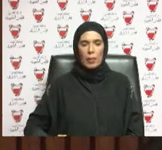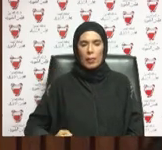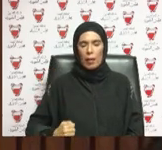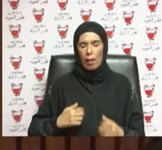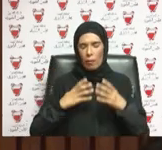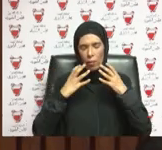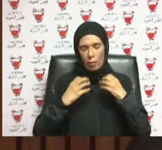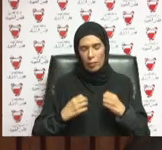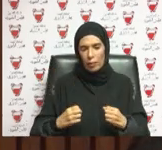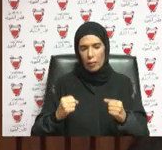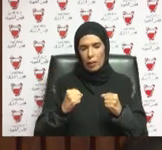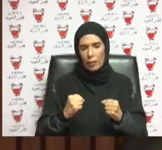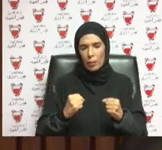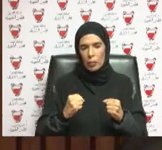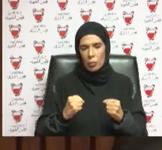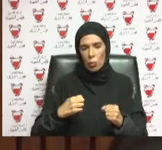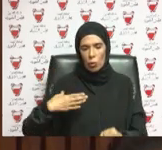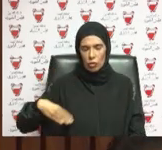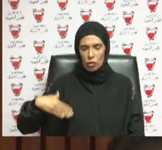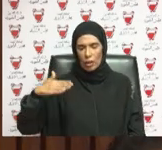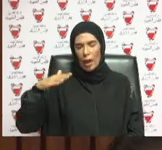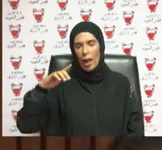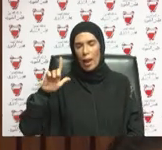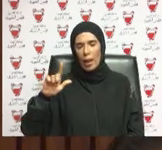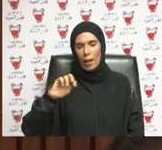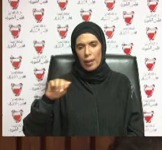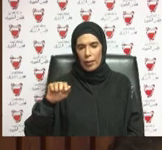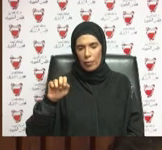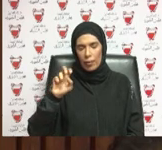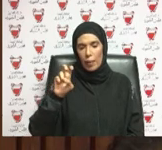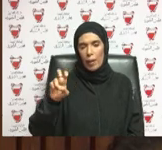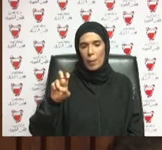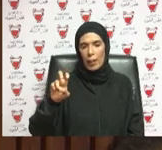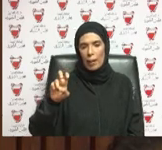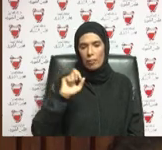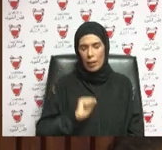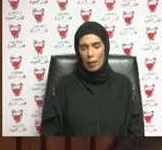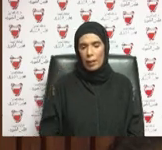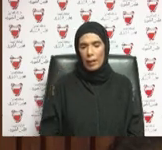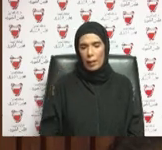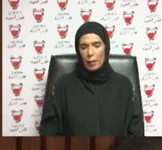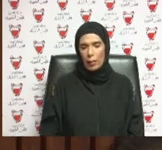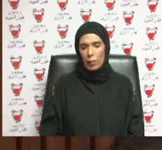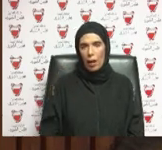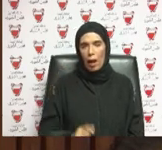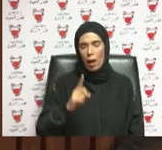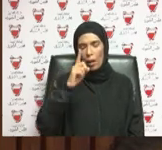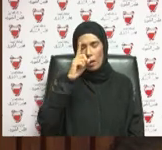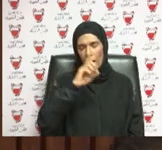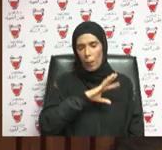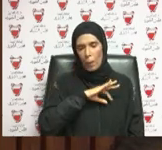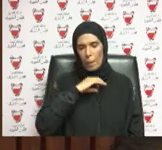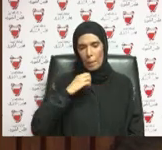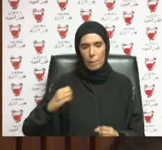الوطن الراحل الكبير صاحب السمو الملكي الأمير خليفة بن سلمان الخليفة رحمه الله